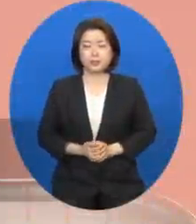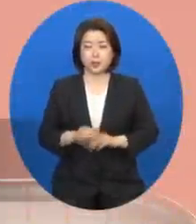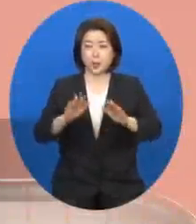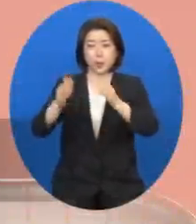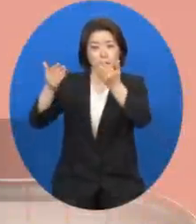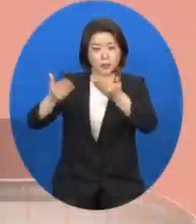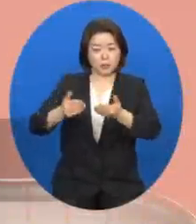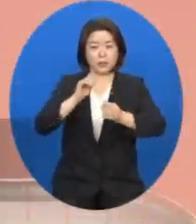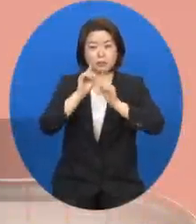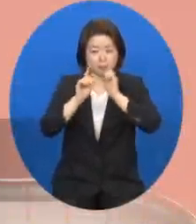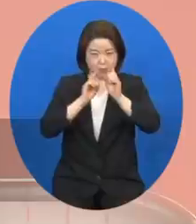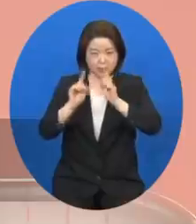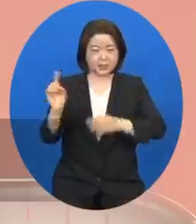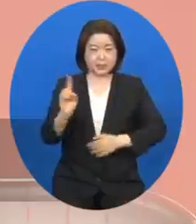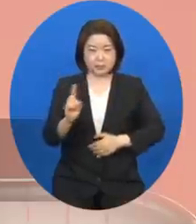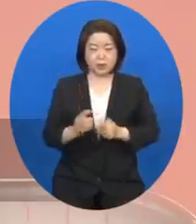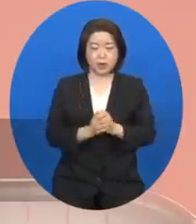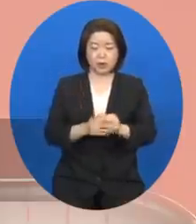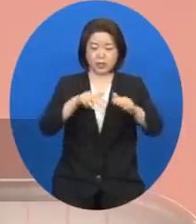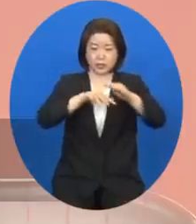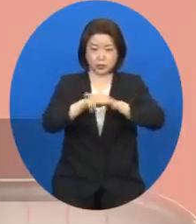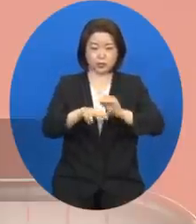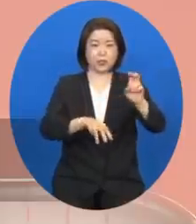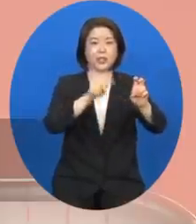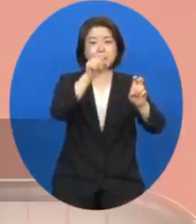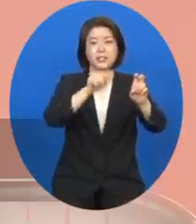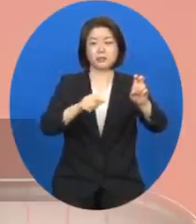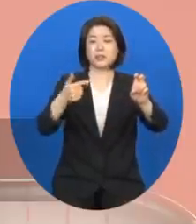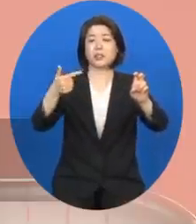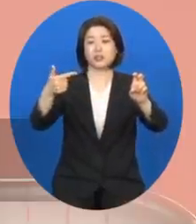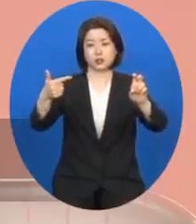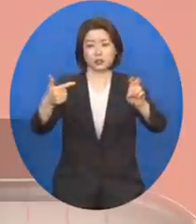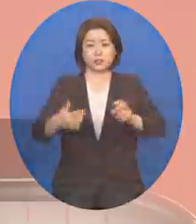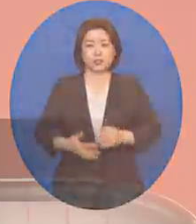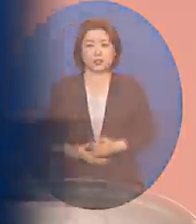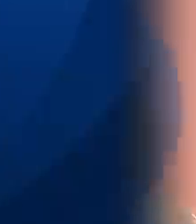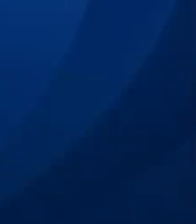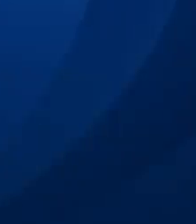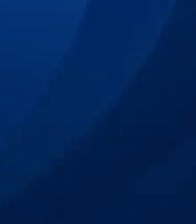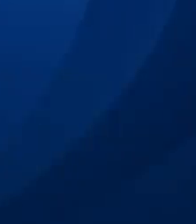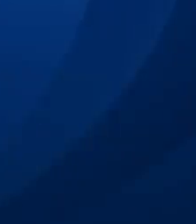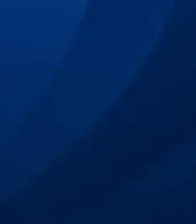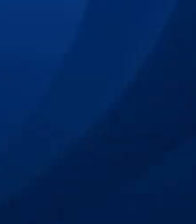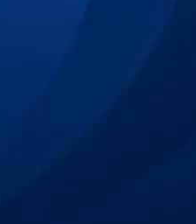오늘 우리에게 주시는 하나님의 말씀은 출애굽기 20장 6절입니다.